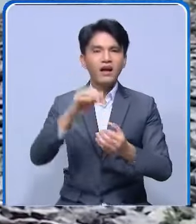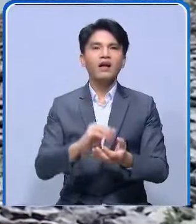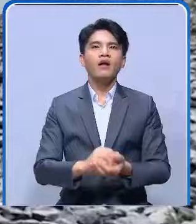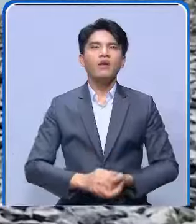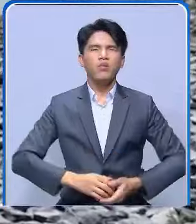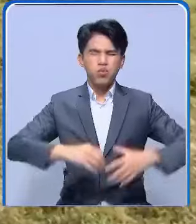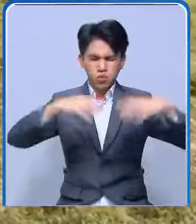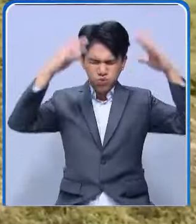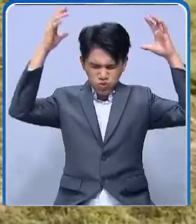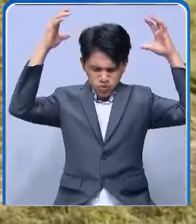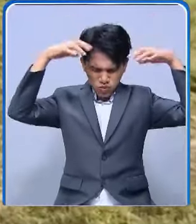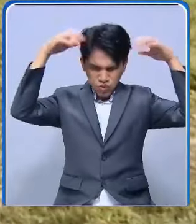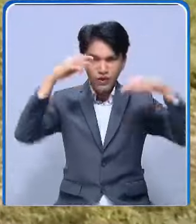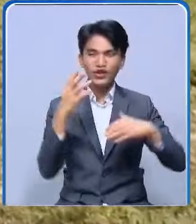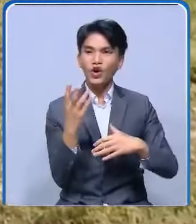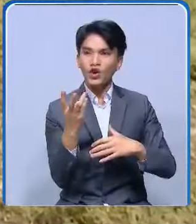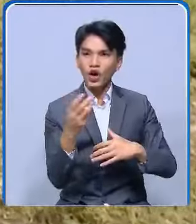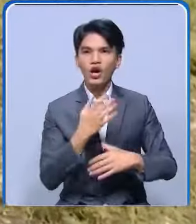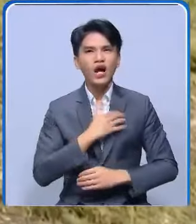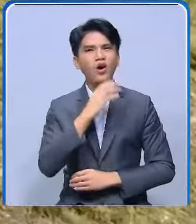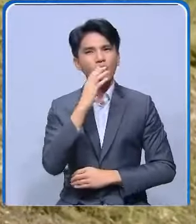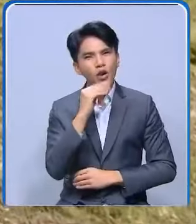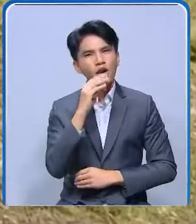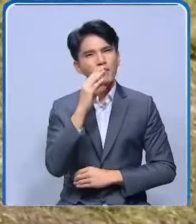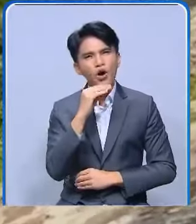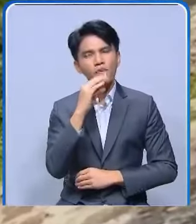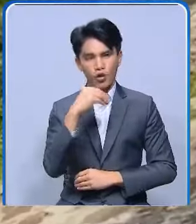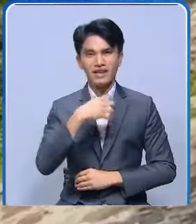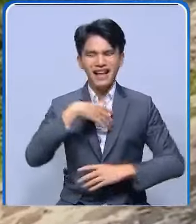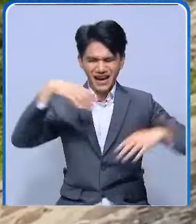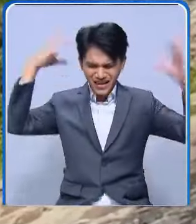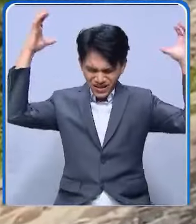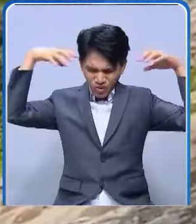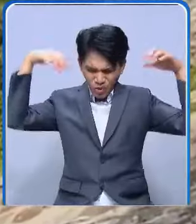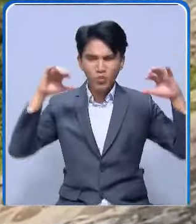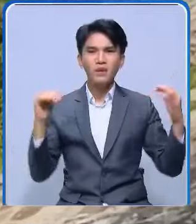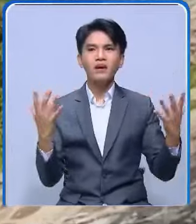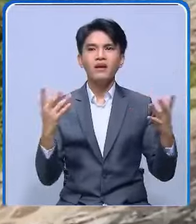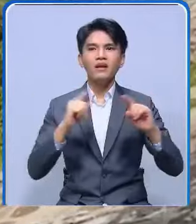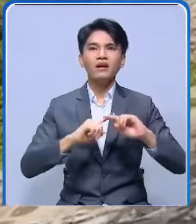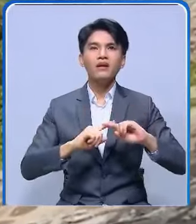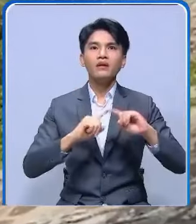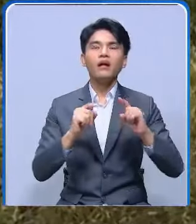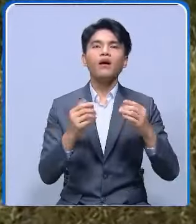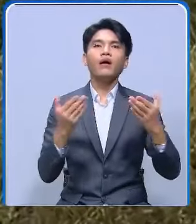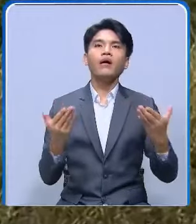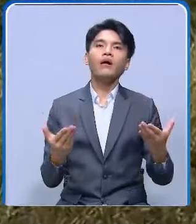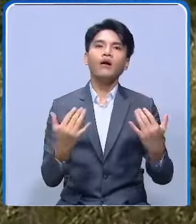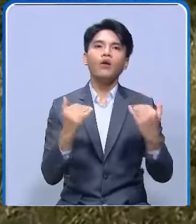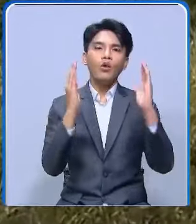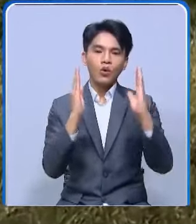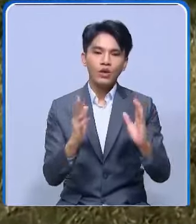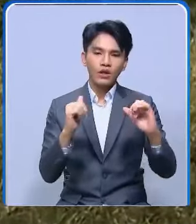ค่าเฉลี่ยที่เราบ่นๆกันนั่นแหละคุณผู้ชมว่าที่อยากให้ตกไม่ตกออกไหมฮะดันไปตกซ้ำเติมในพื้นที่ที่เขาเดือดร้อนกันอ